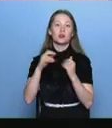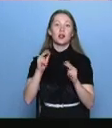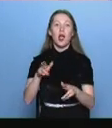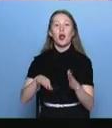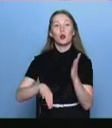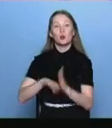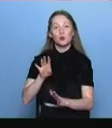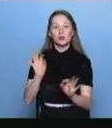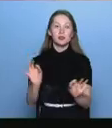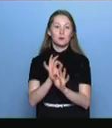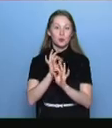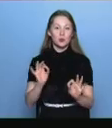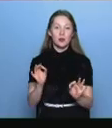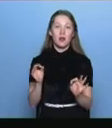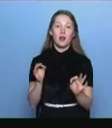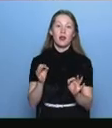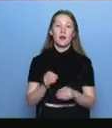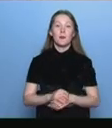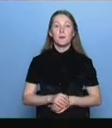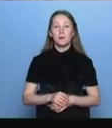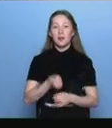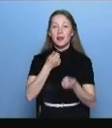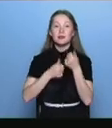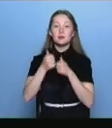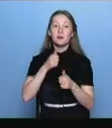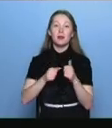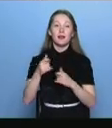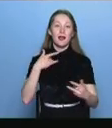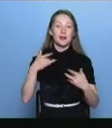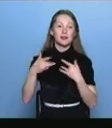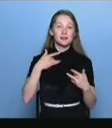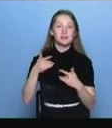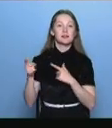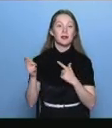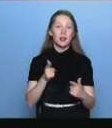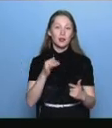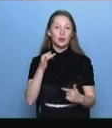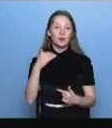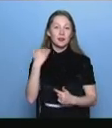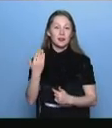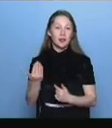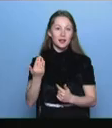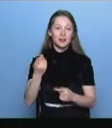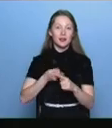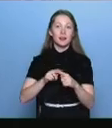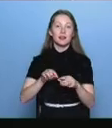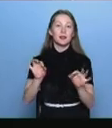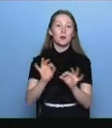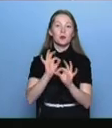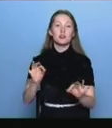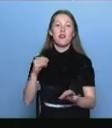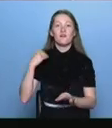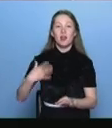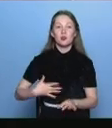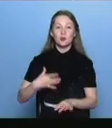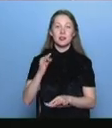какие нюансы должны быть. Впрочем, к экспериментам артисты привыкли. В репертуаре камерного хора произведения немецкие, французские, испанские. В